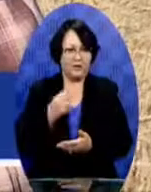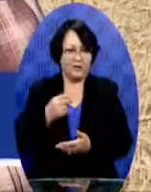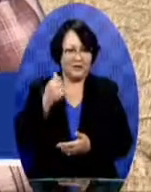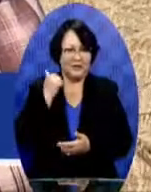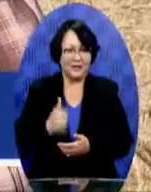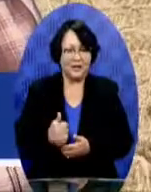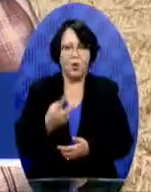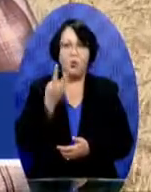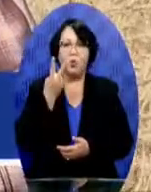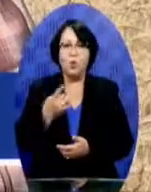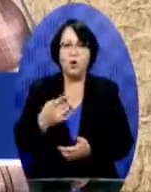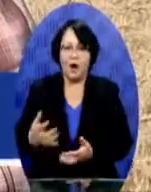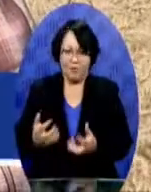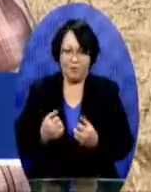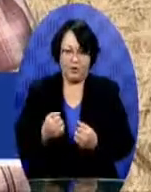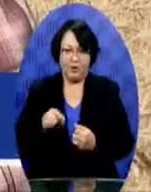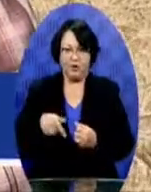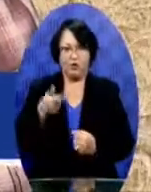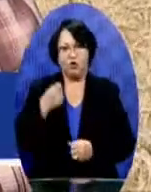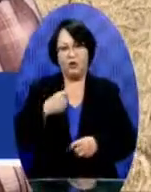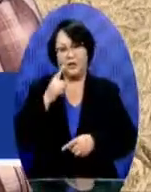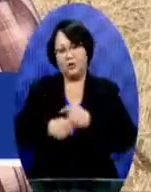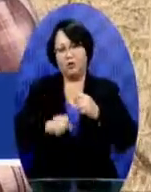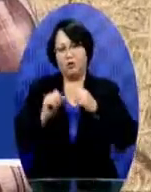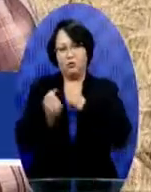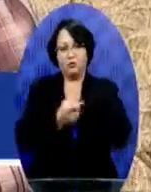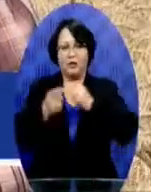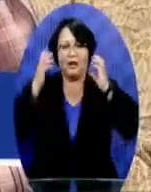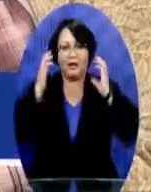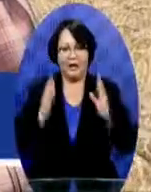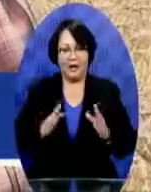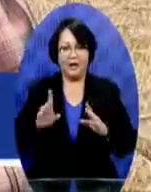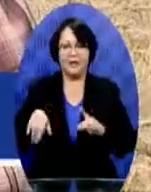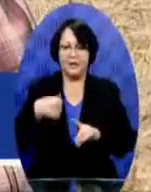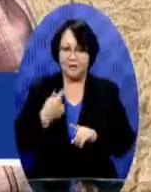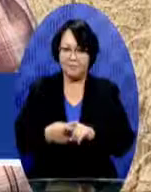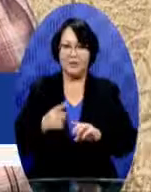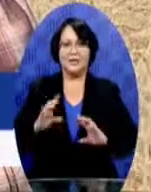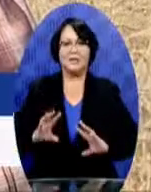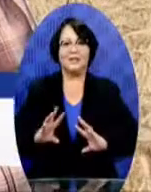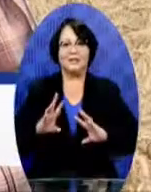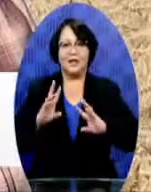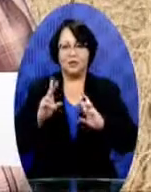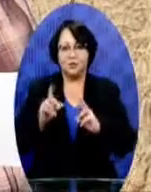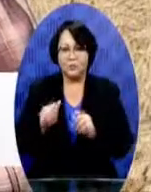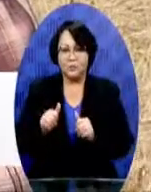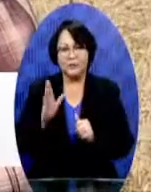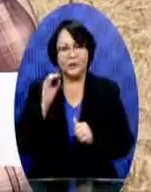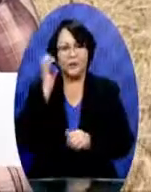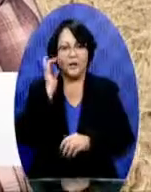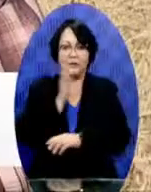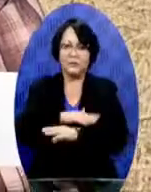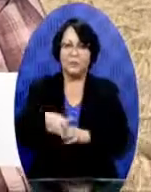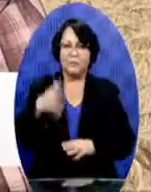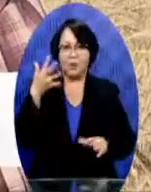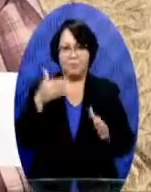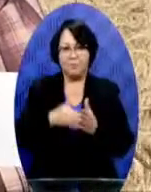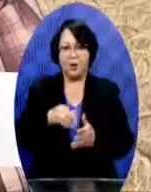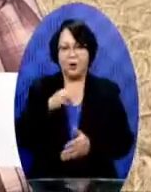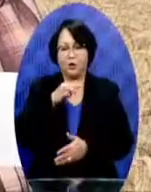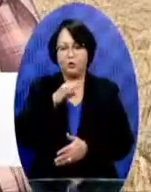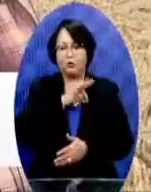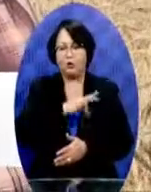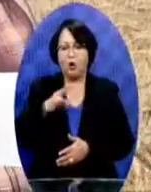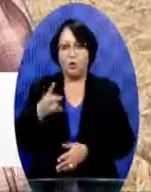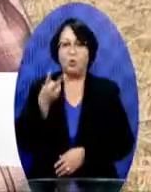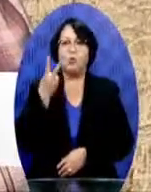явах асуудал дээр бас онцгой анхаарья. За дээрээс нь ер нь сайжруулагчаар одоо эргэжилүүл нэг 5 мянган тонн үр импортоор